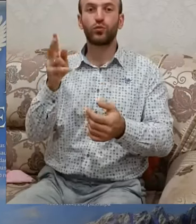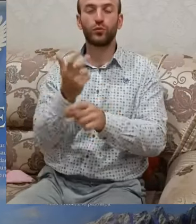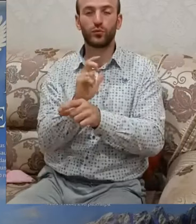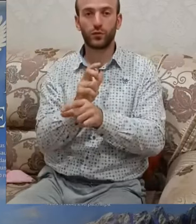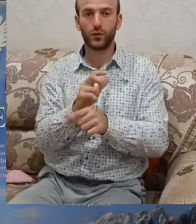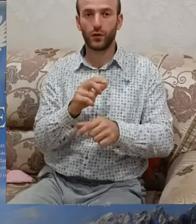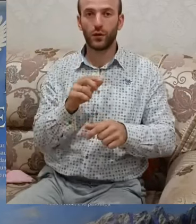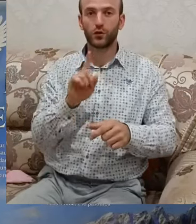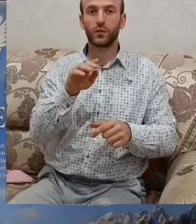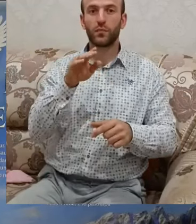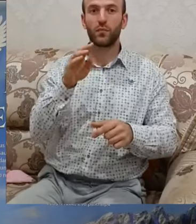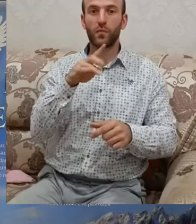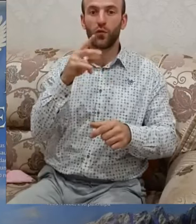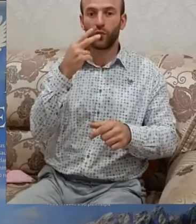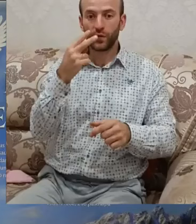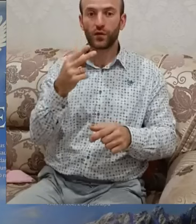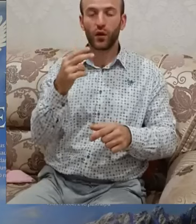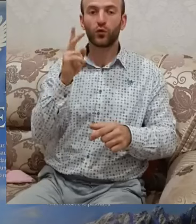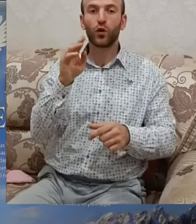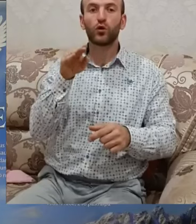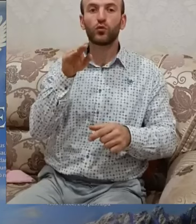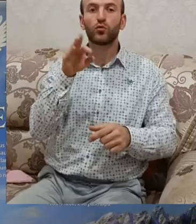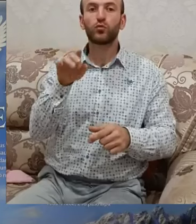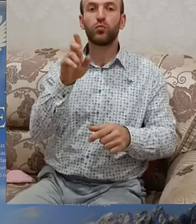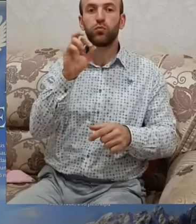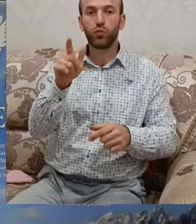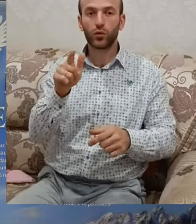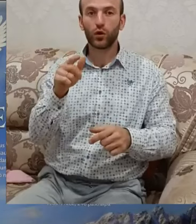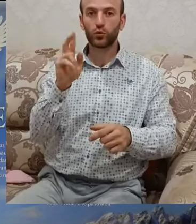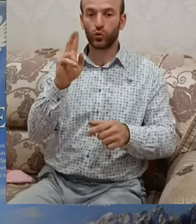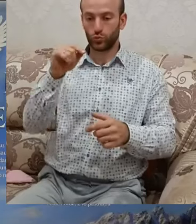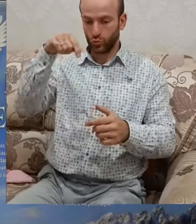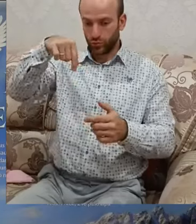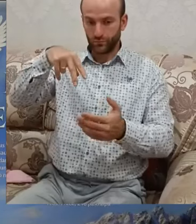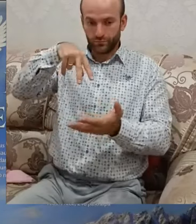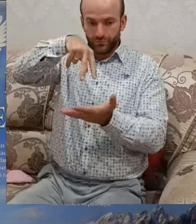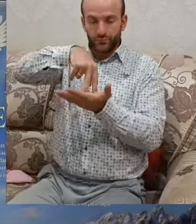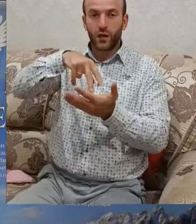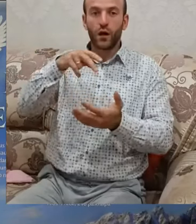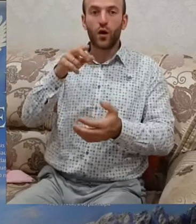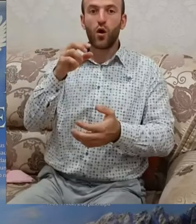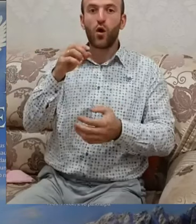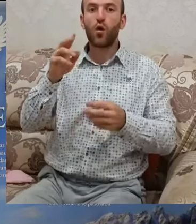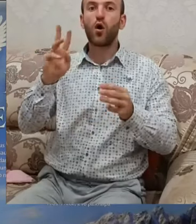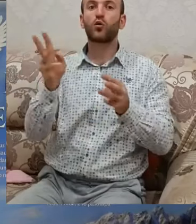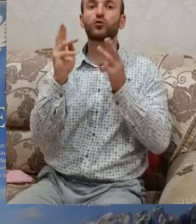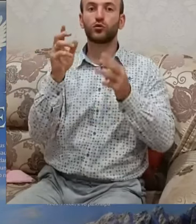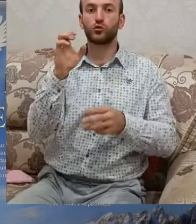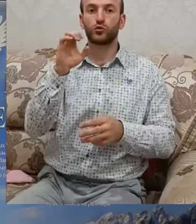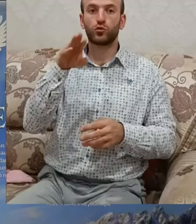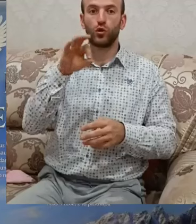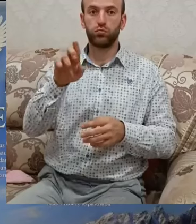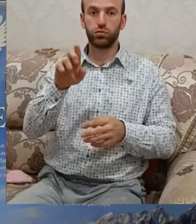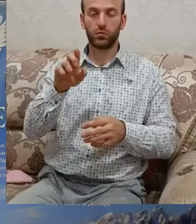кто тот Бог, который стоит перед нами, тот огненный столб. Jis yra paslėptas žmogaus kūne. Он сокрыт в человеческом